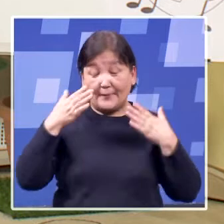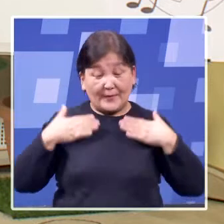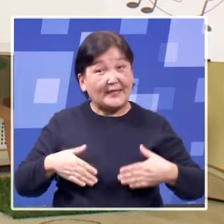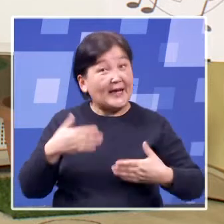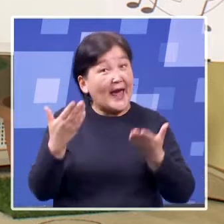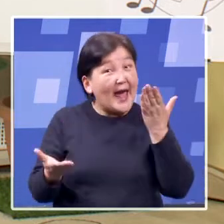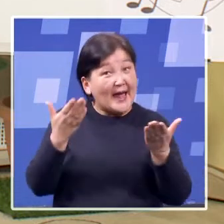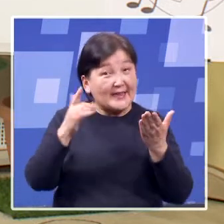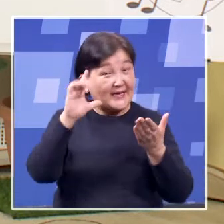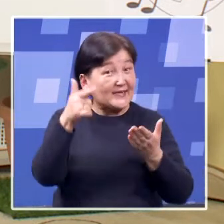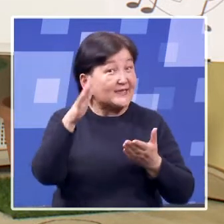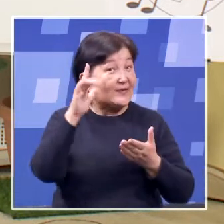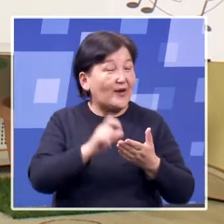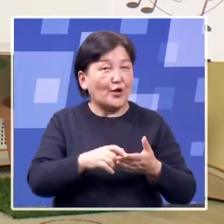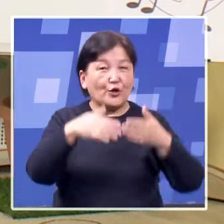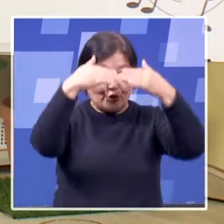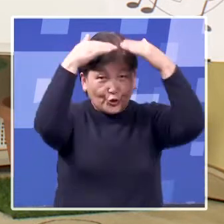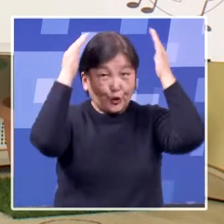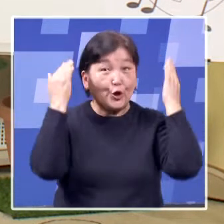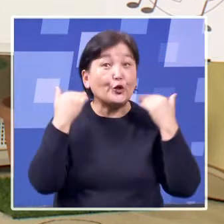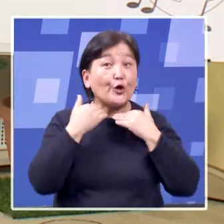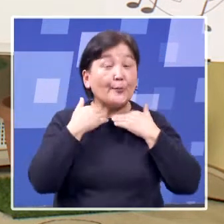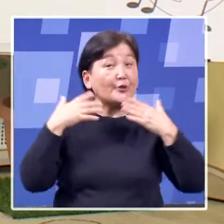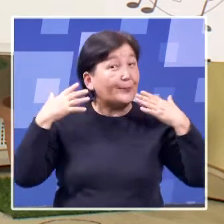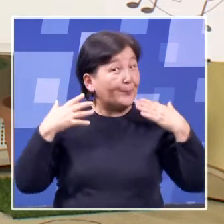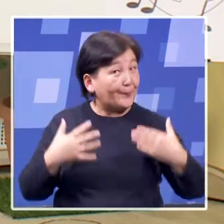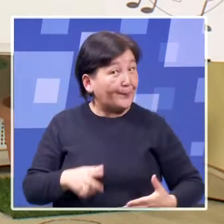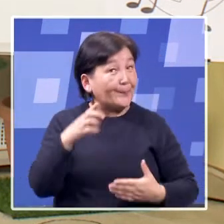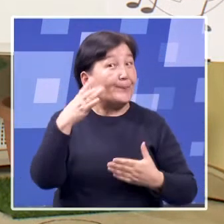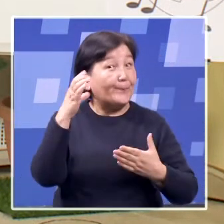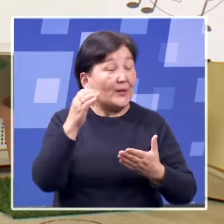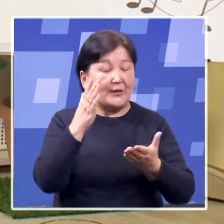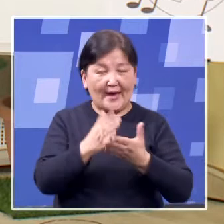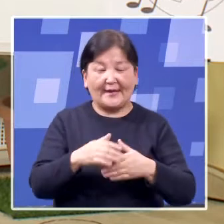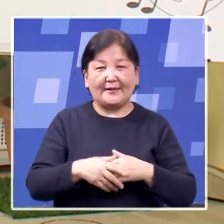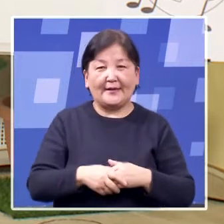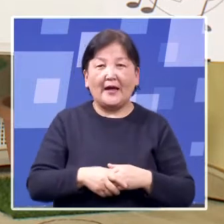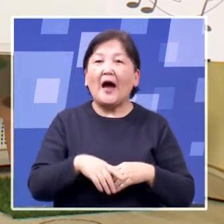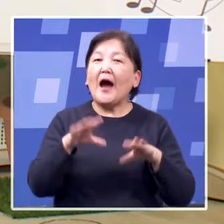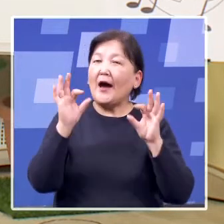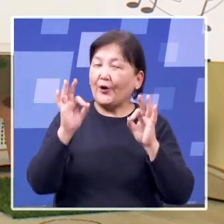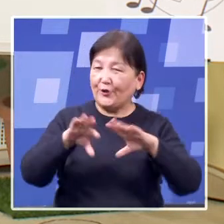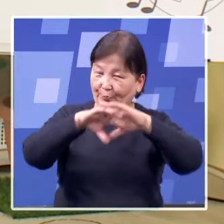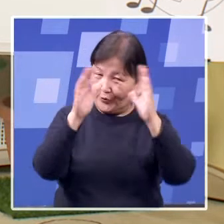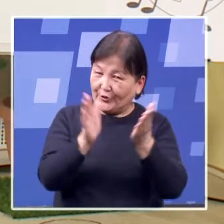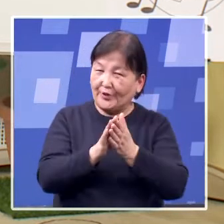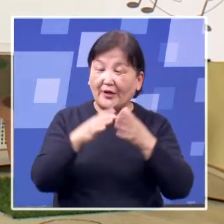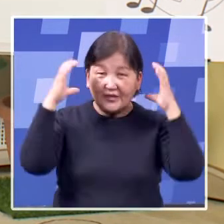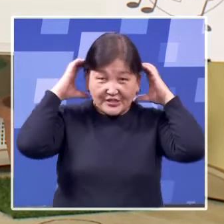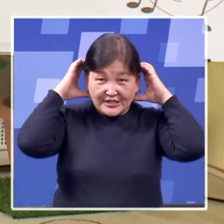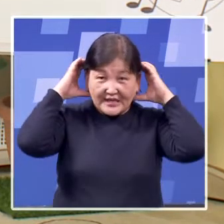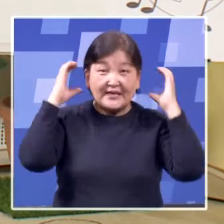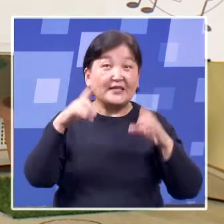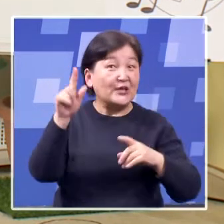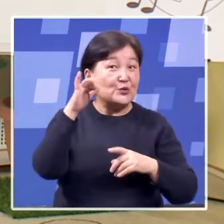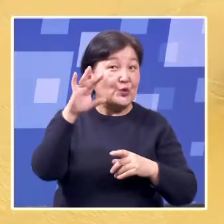Толгойн хэсэг болон биеийн хэсгийг нь зурсан байна. За, одоо бүгдээрээ чихийг нь зурцгаая. Толгойнхоо зүүн